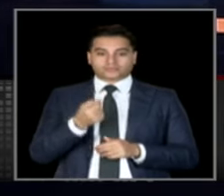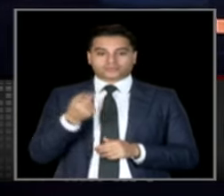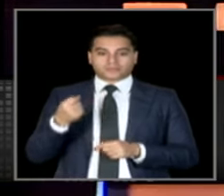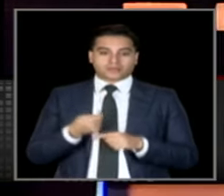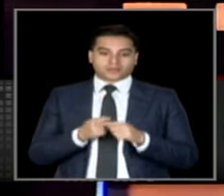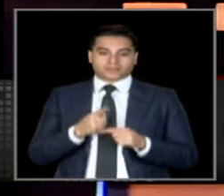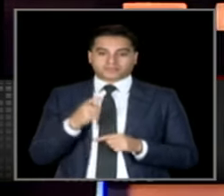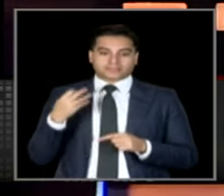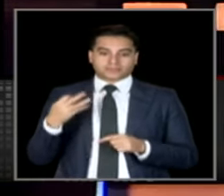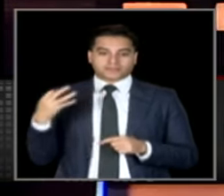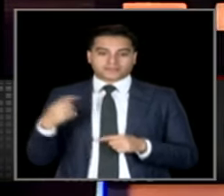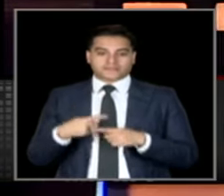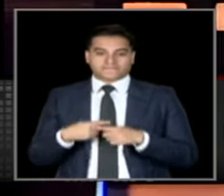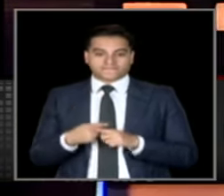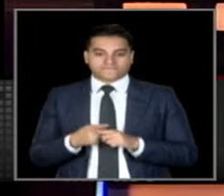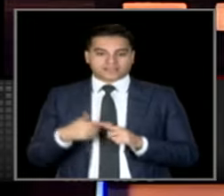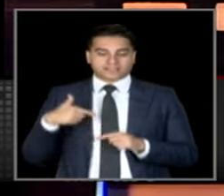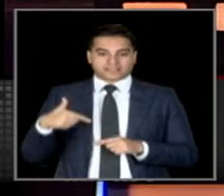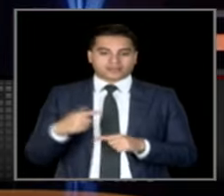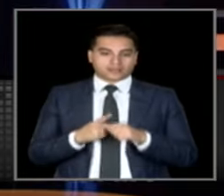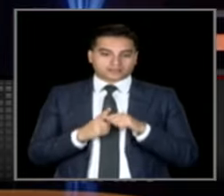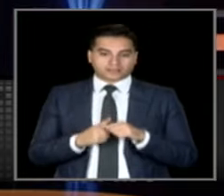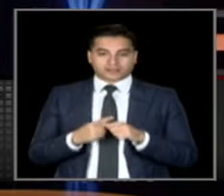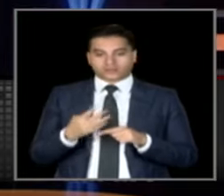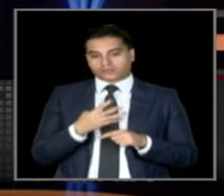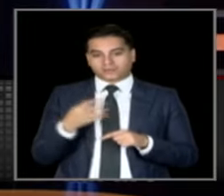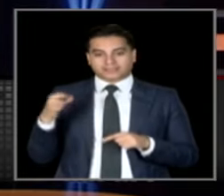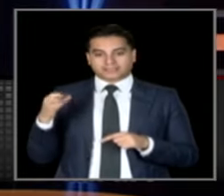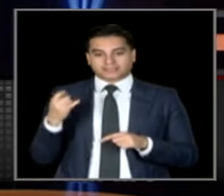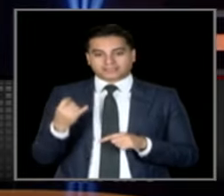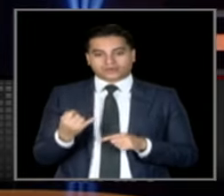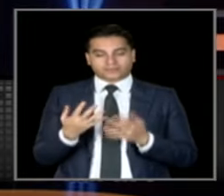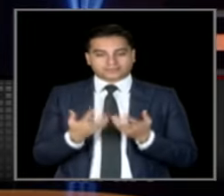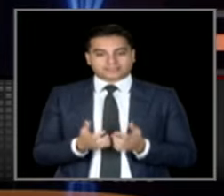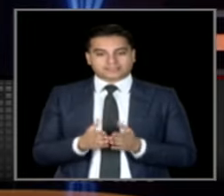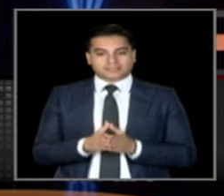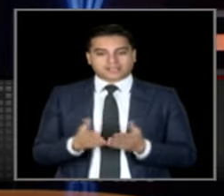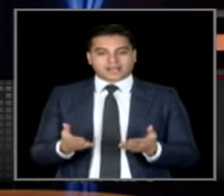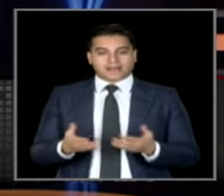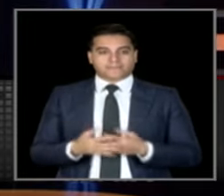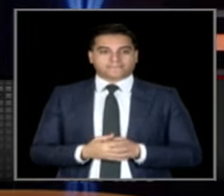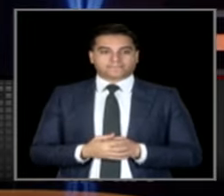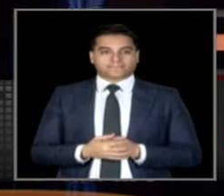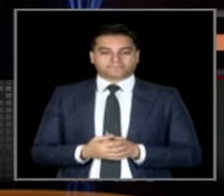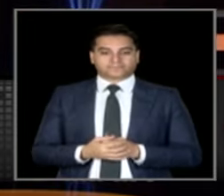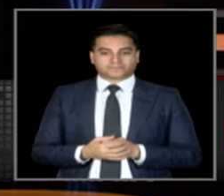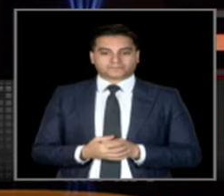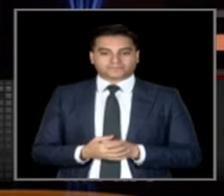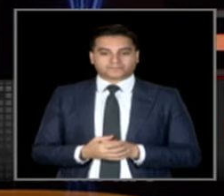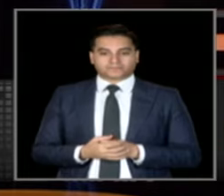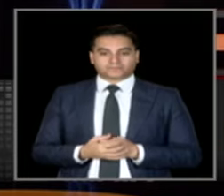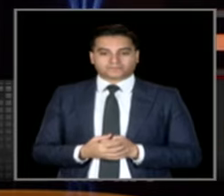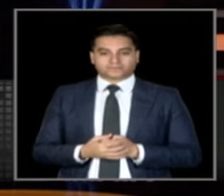955 ناقص 133 في 6 زائد 459